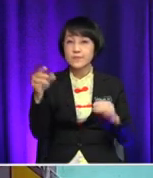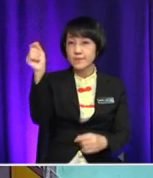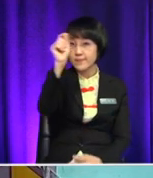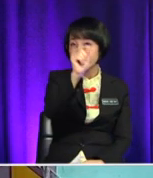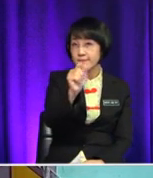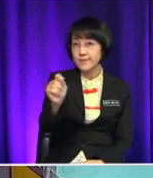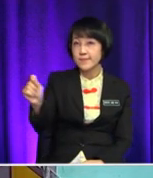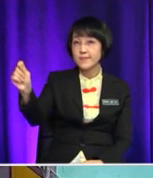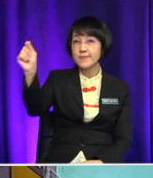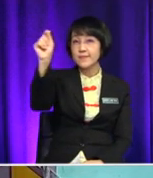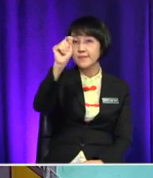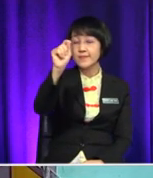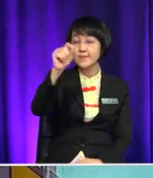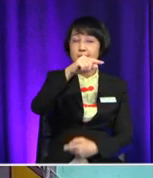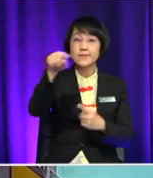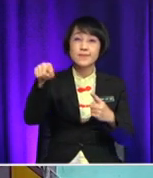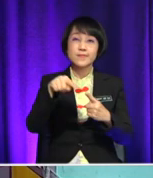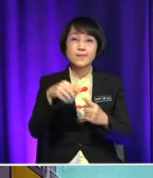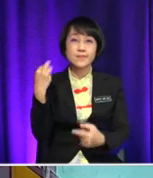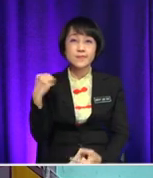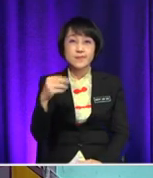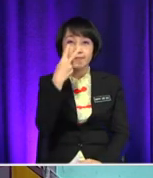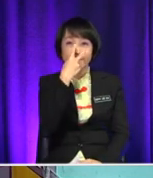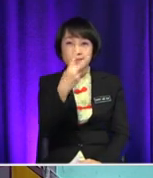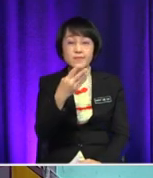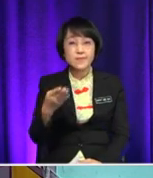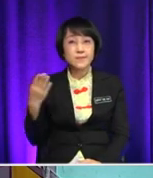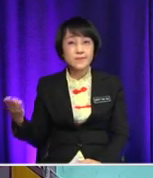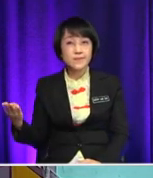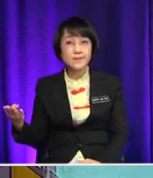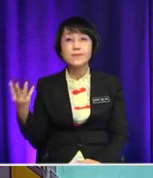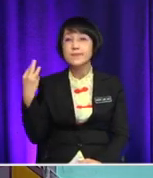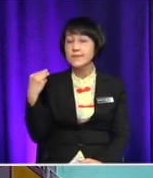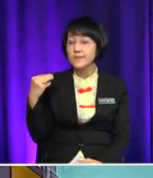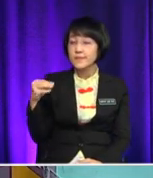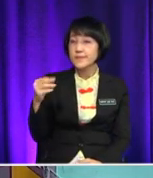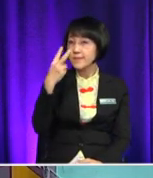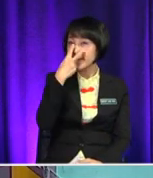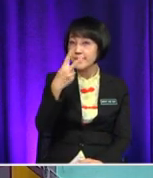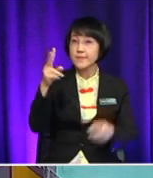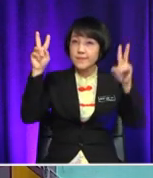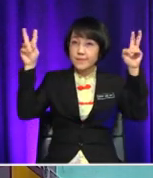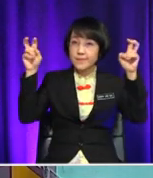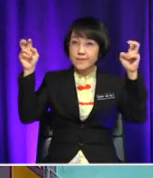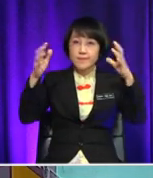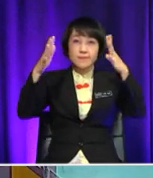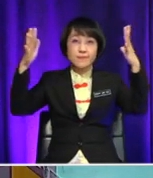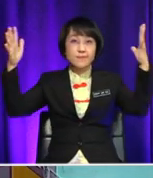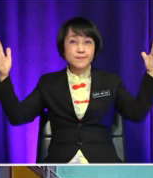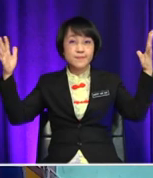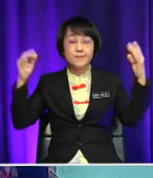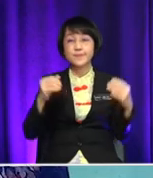maknanya bila Mereka melihat bahan mereka perlu melihat tajuk besar